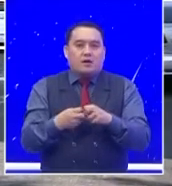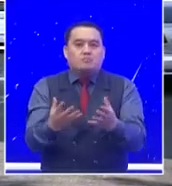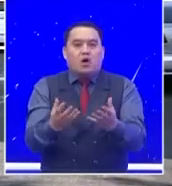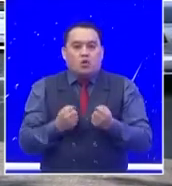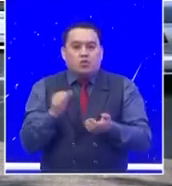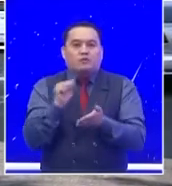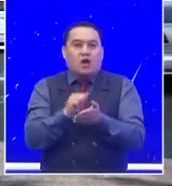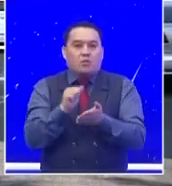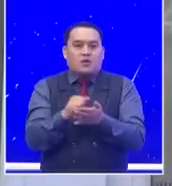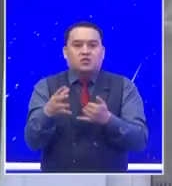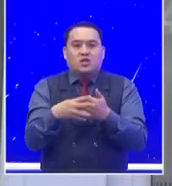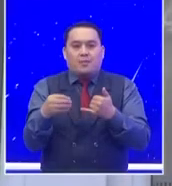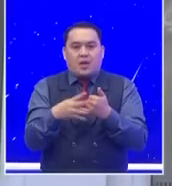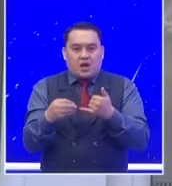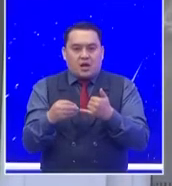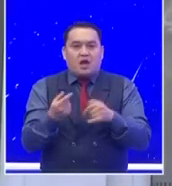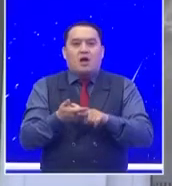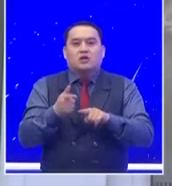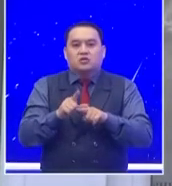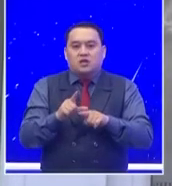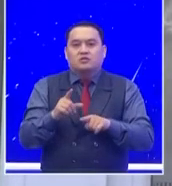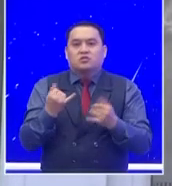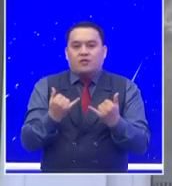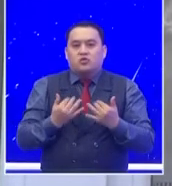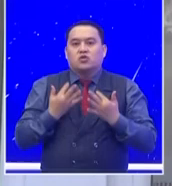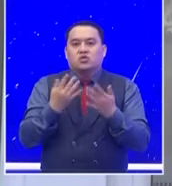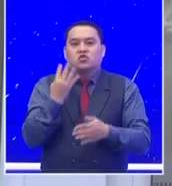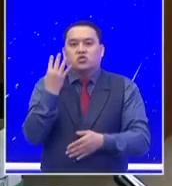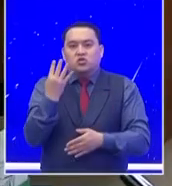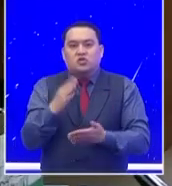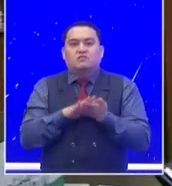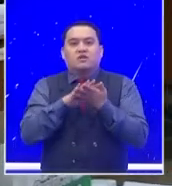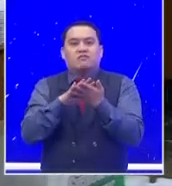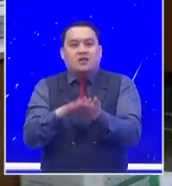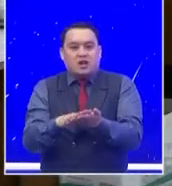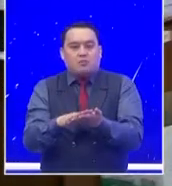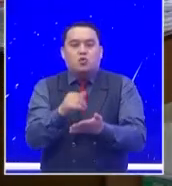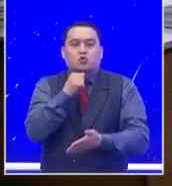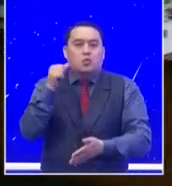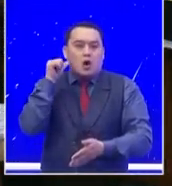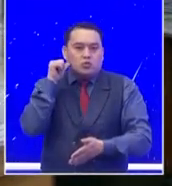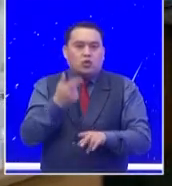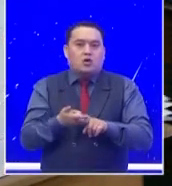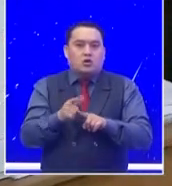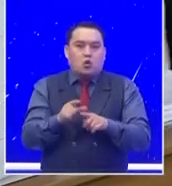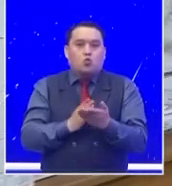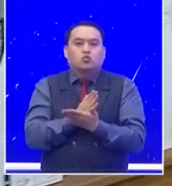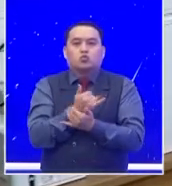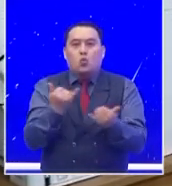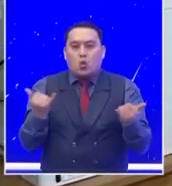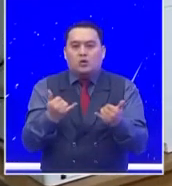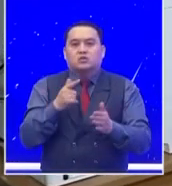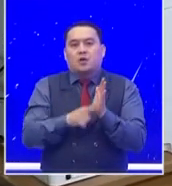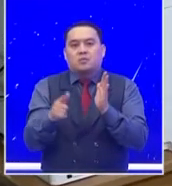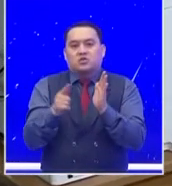получении документов на земельные акты для этого сейчас требуется 4 вида заявления в прошлом году за эту услугу обратились более